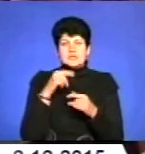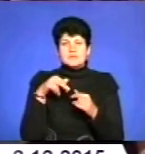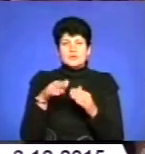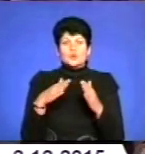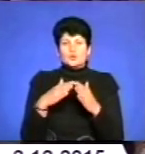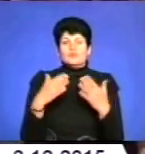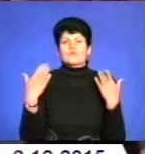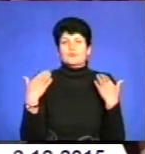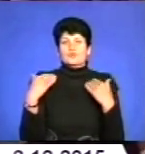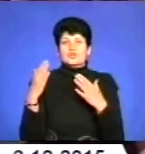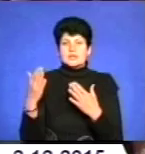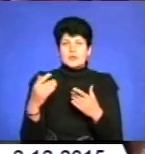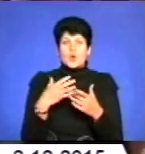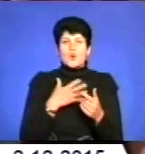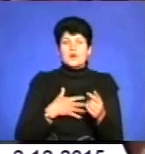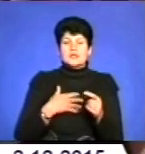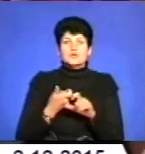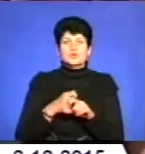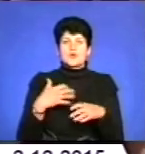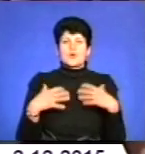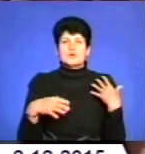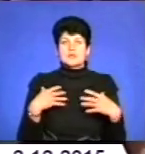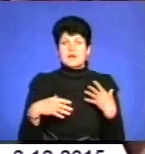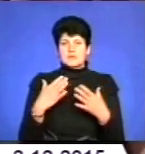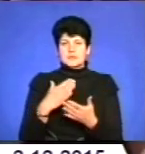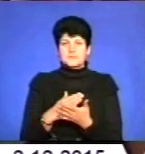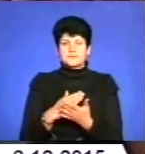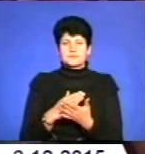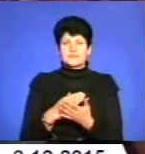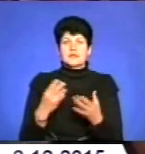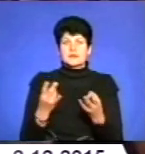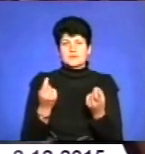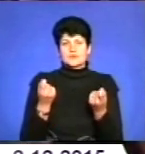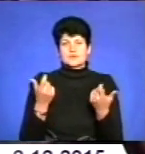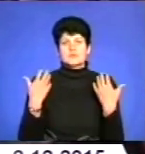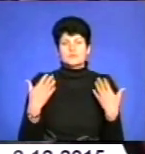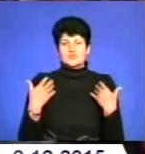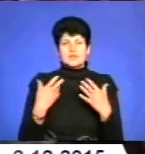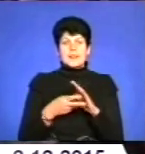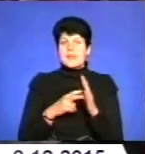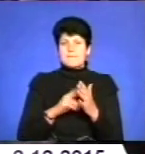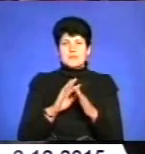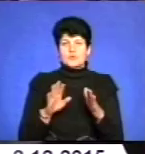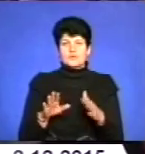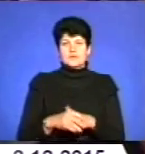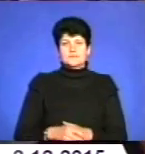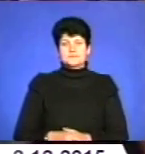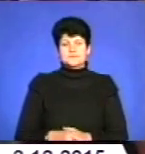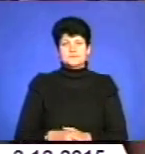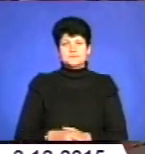лягти відпочити, тому що це організм дуже ослаблений робиться і бажано відпочити, нічого не планувати феноменального.